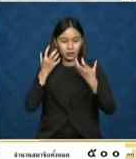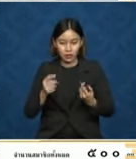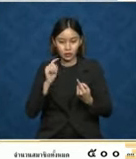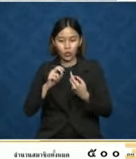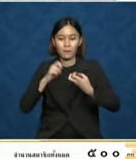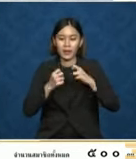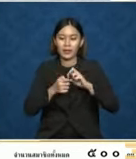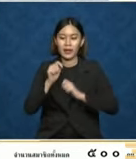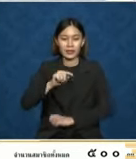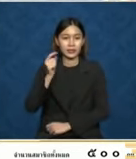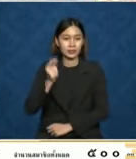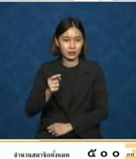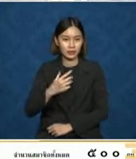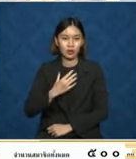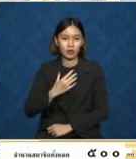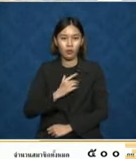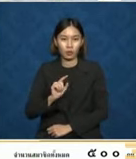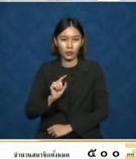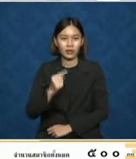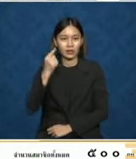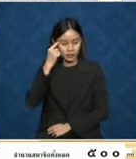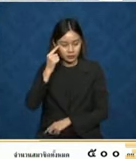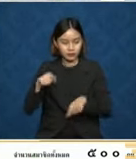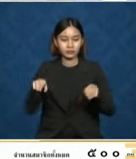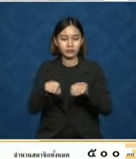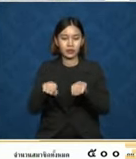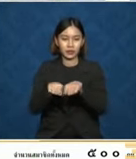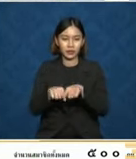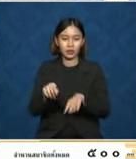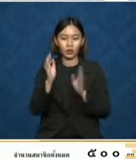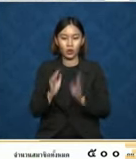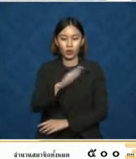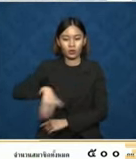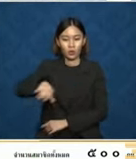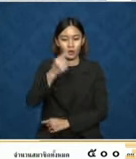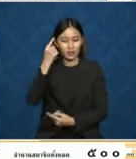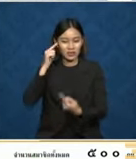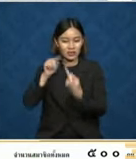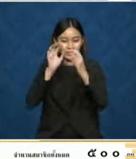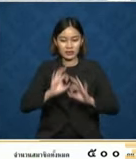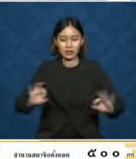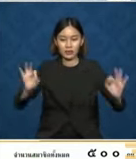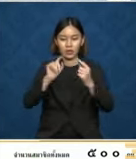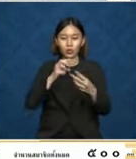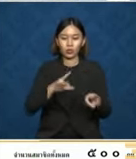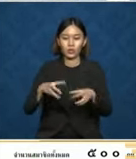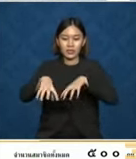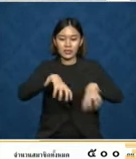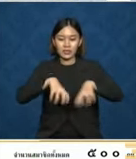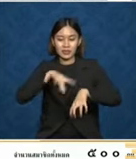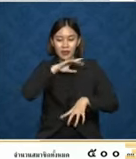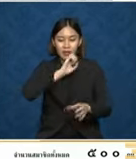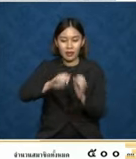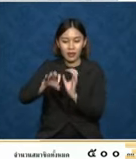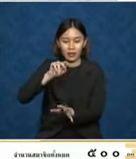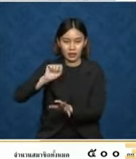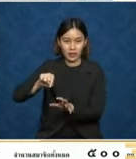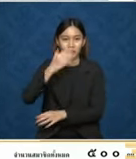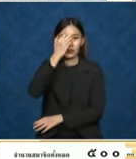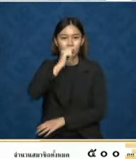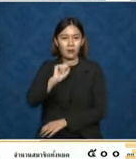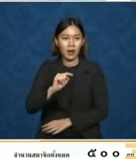ของเรื่องนี้และผมก็เป็นคนหนึ่งที่เห็นด้วยครับว่าเราทุกคนควรต้องให้ความสำคัญกับการจัดการขยะเ